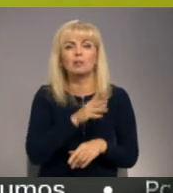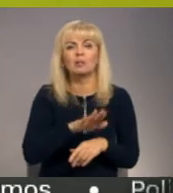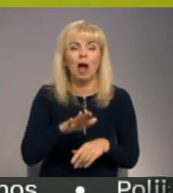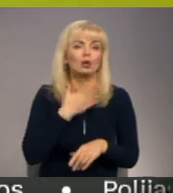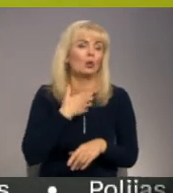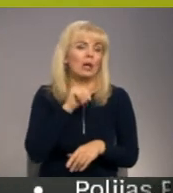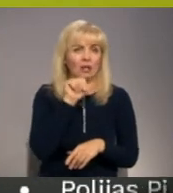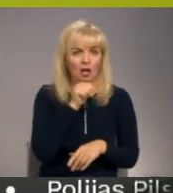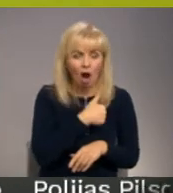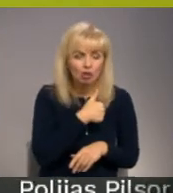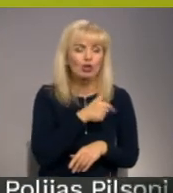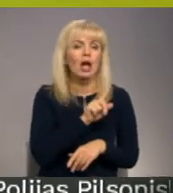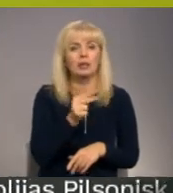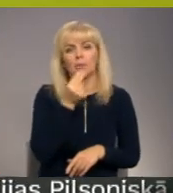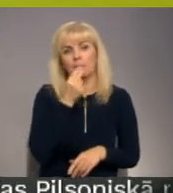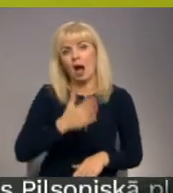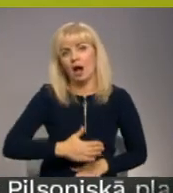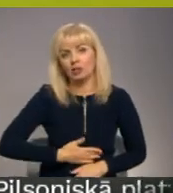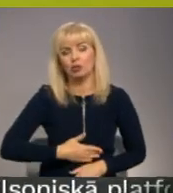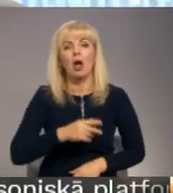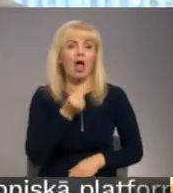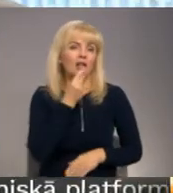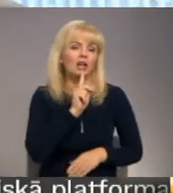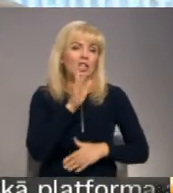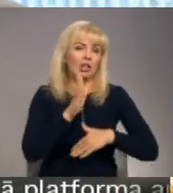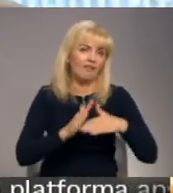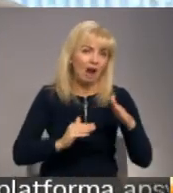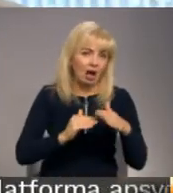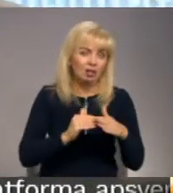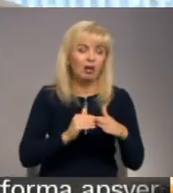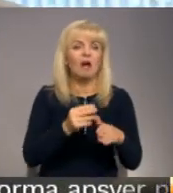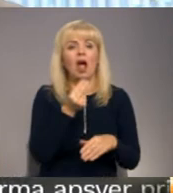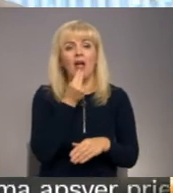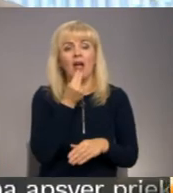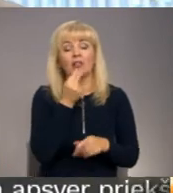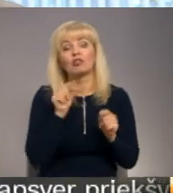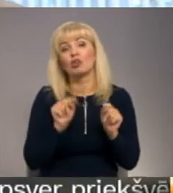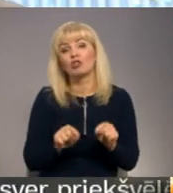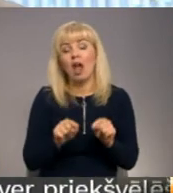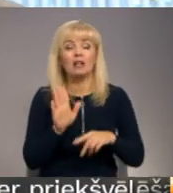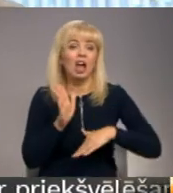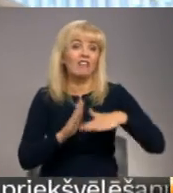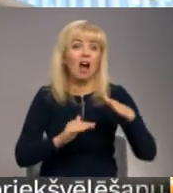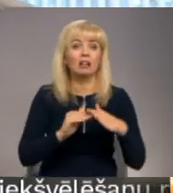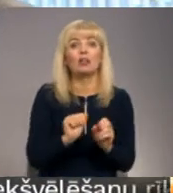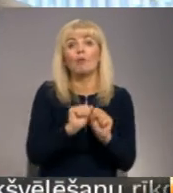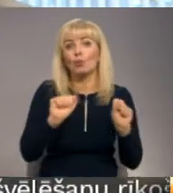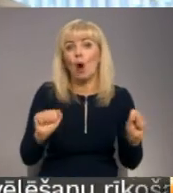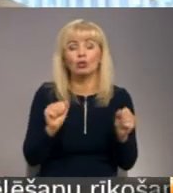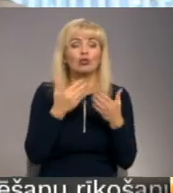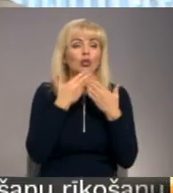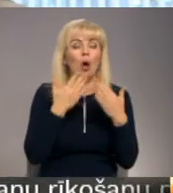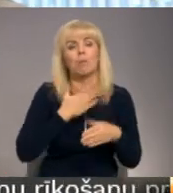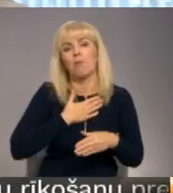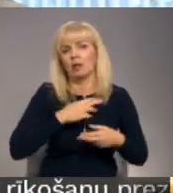ēdiens ir garšīgs, bērni pēduši, ēdiens ir kvalitatīvs. Ēdināšana šeit, lai kvalitatīvi nodrošinātu, nav